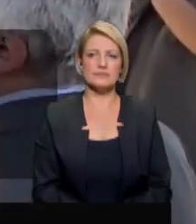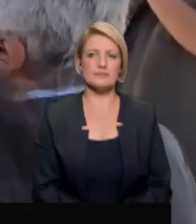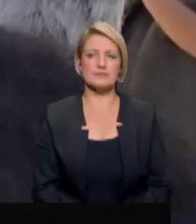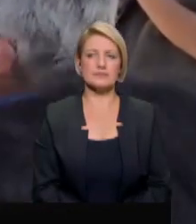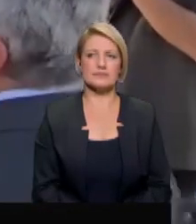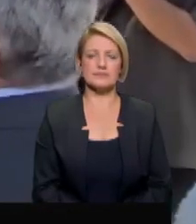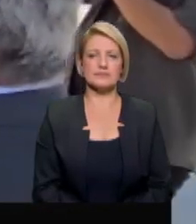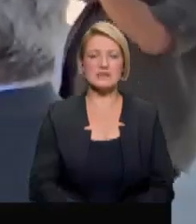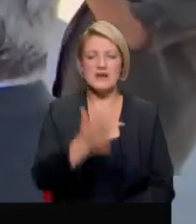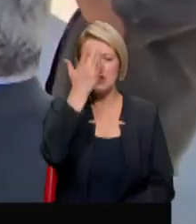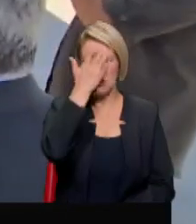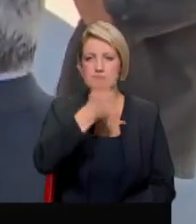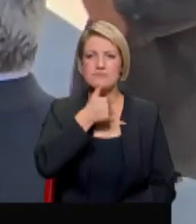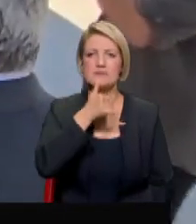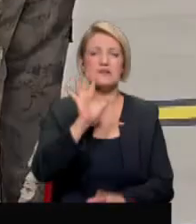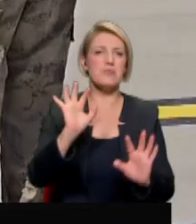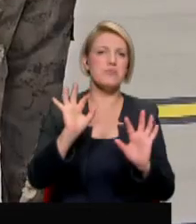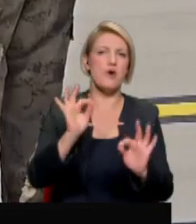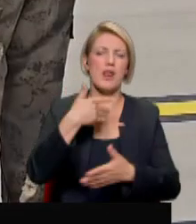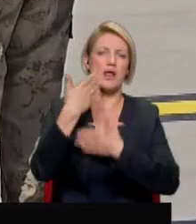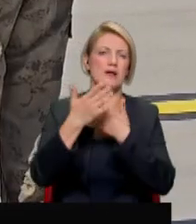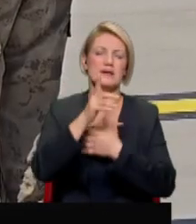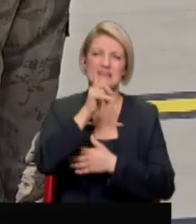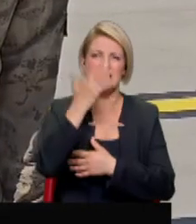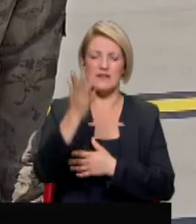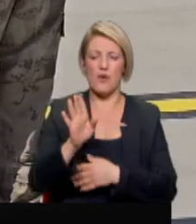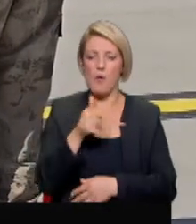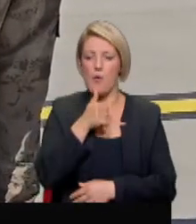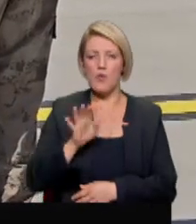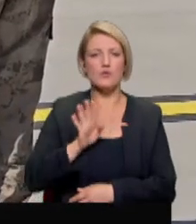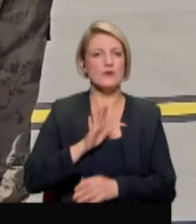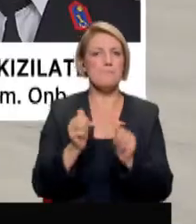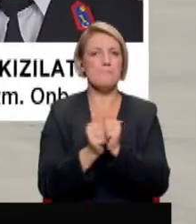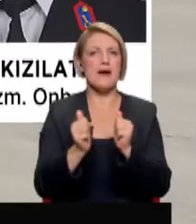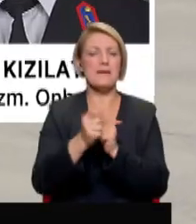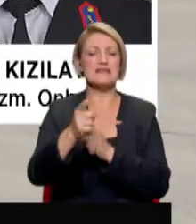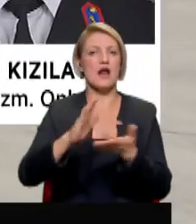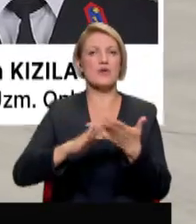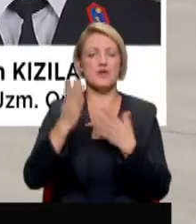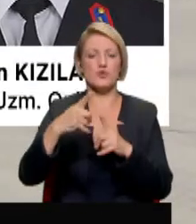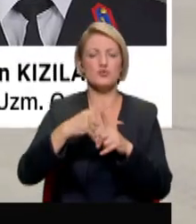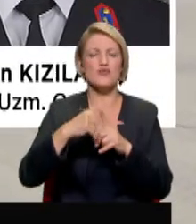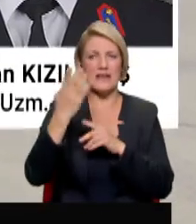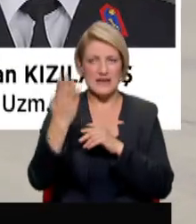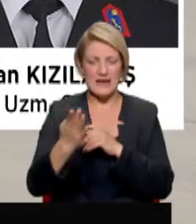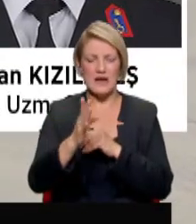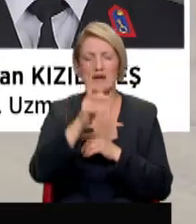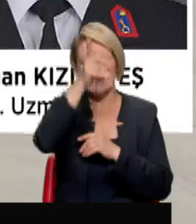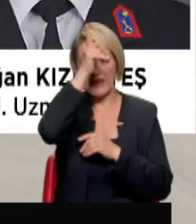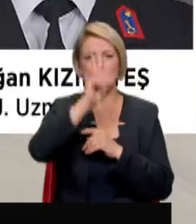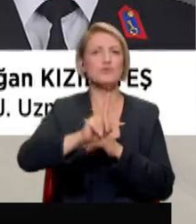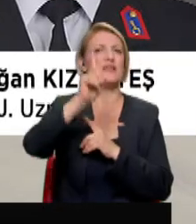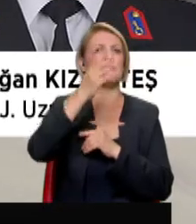kardeş Şehit babası böyle Seslendi oğluyla birlikte şehit düşen silah arkadaşına Tunceli Ovacık ve Irak'ın